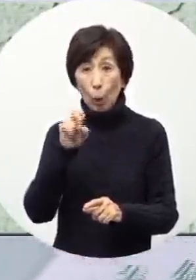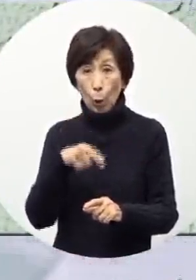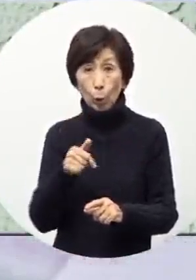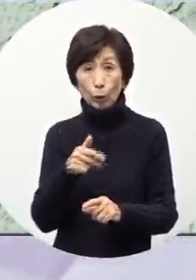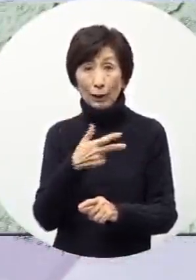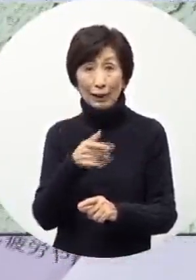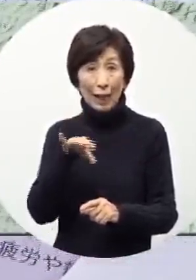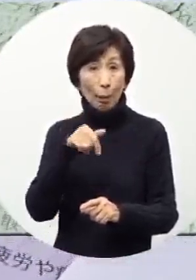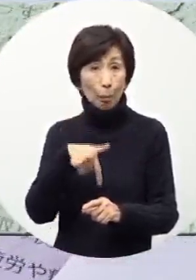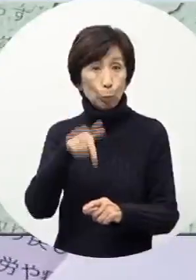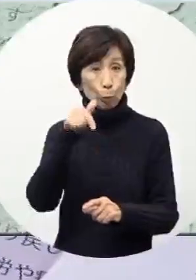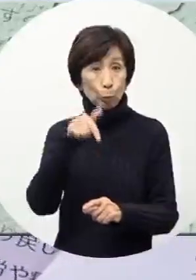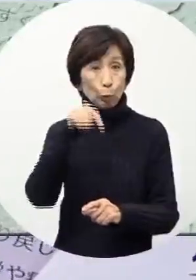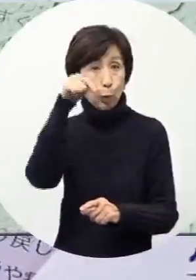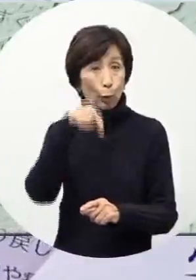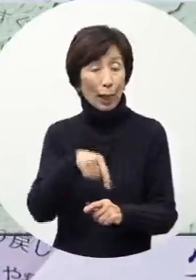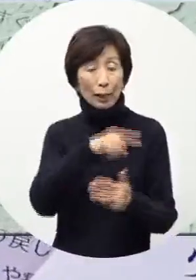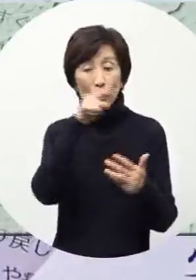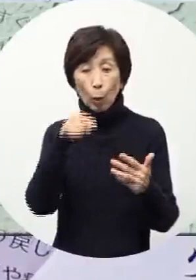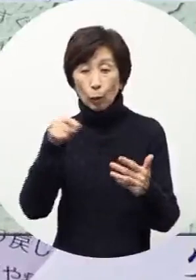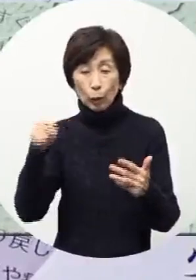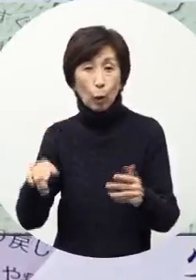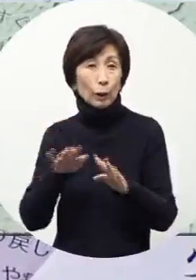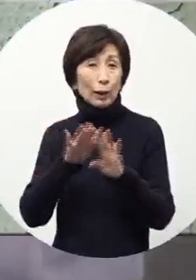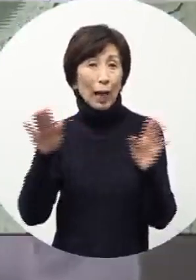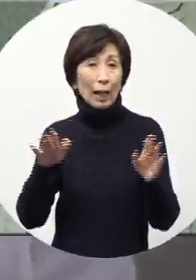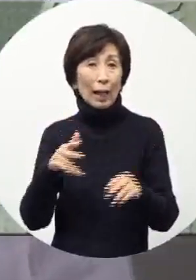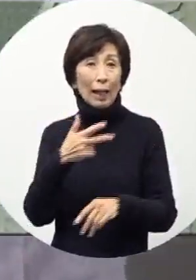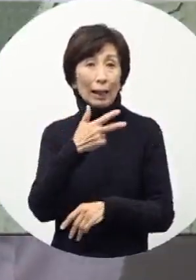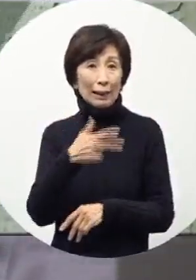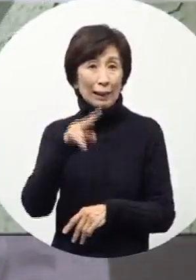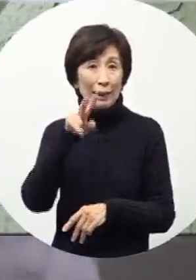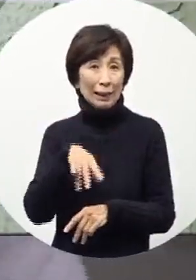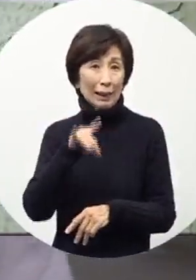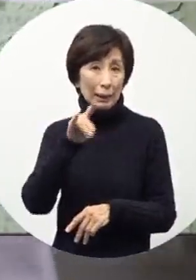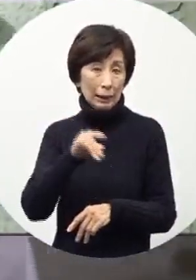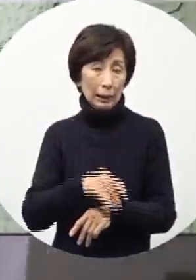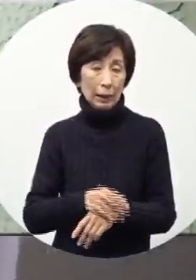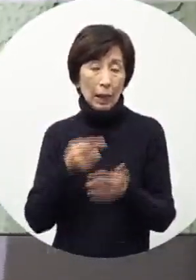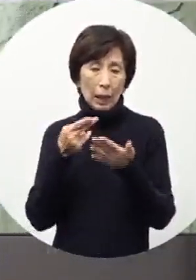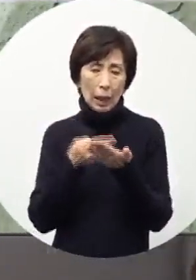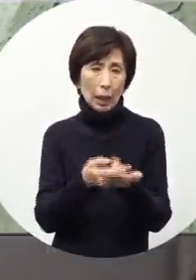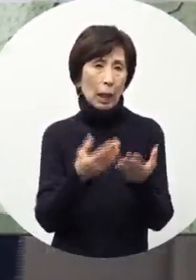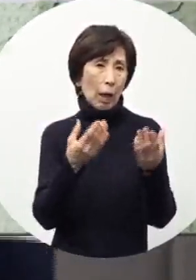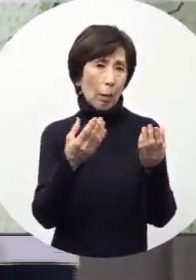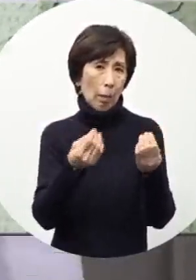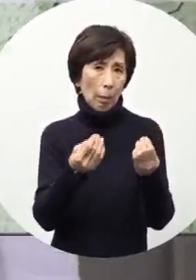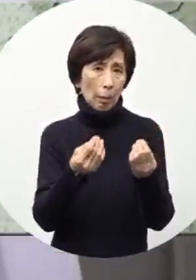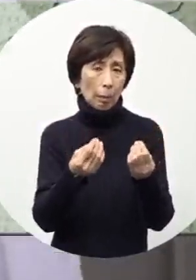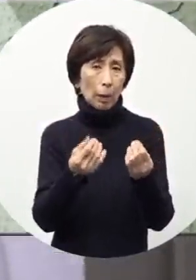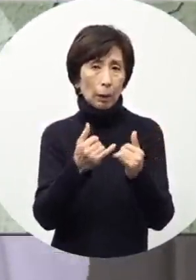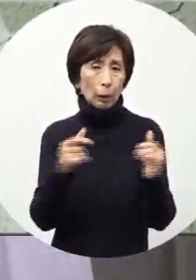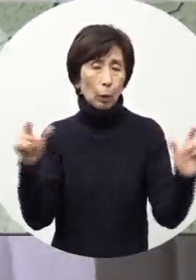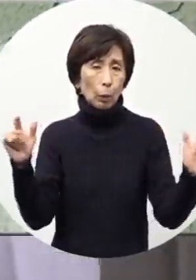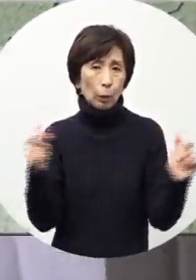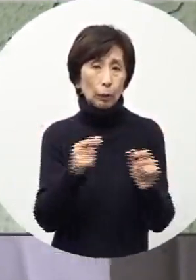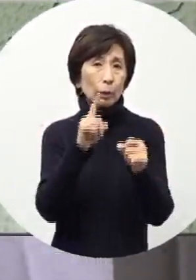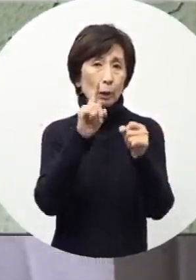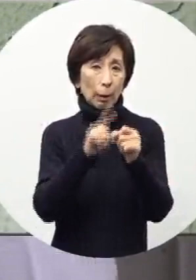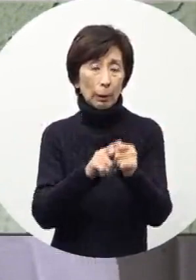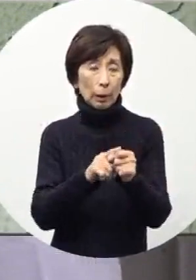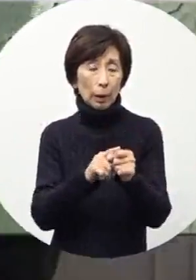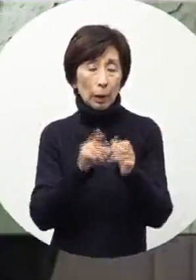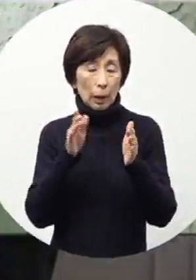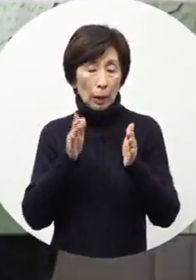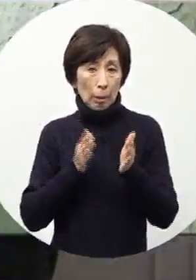自力。寝たきりになってしまう方を一人でも減らすため、まっすぐな姿勢で歩き続けるための